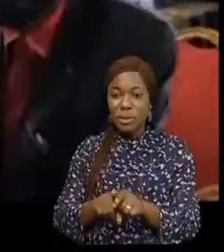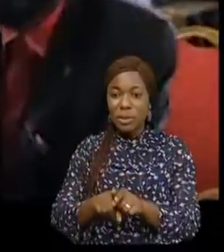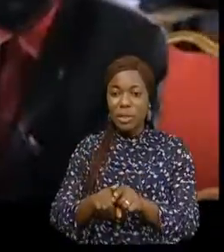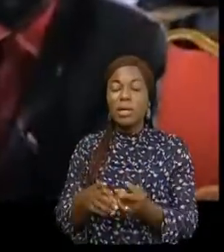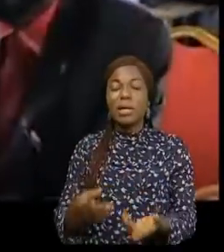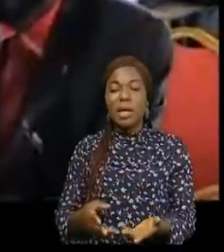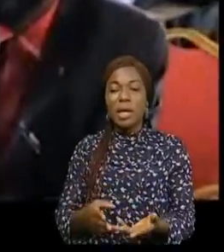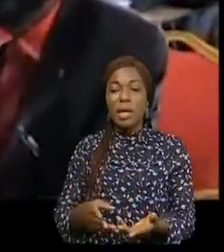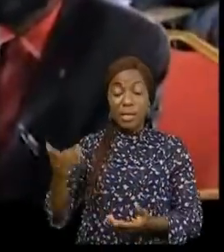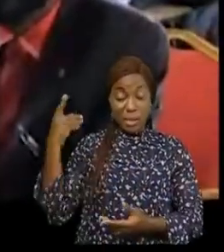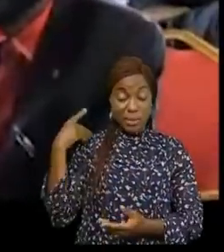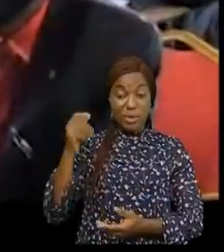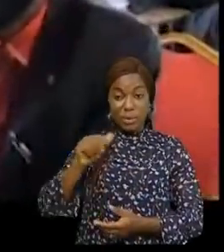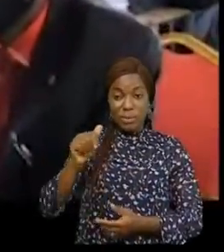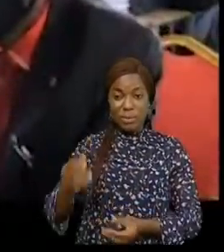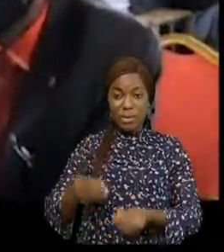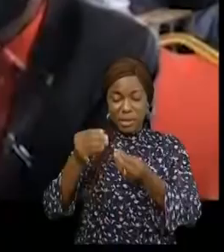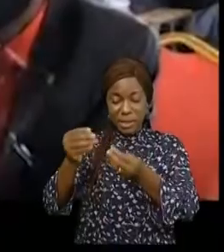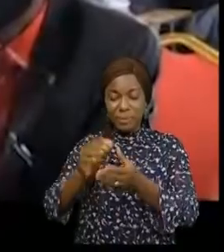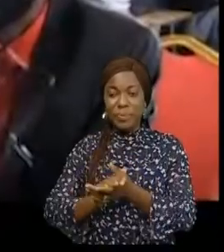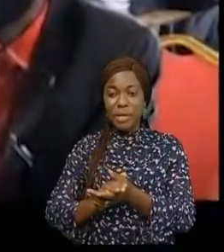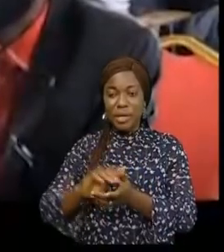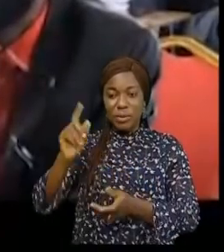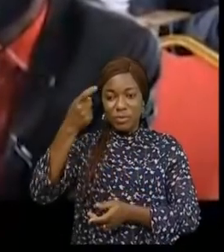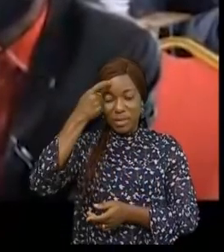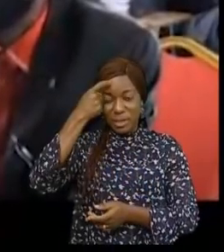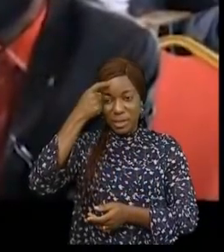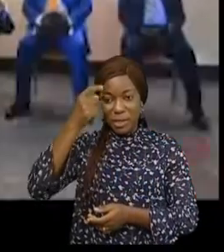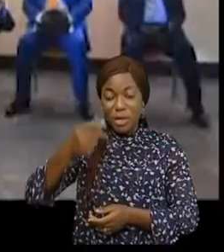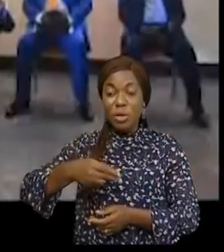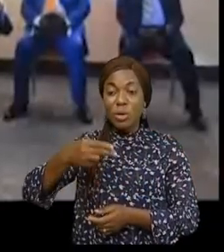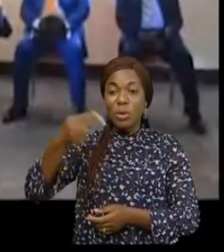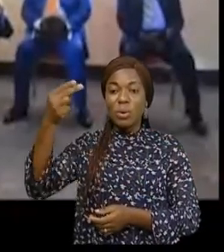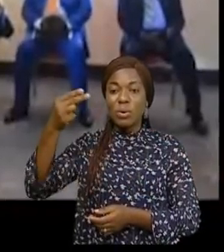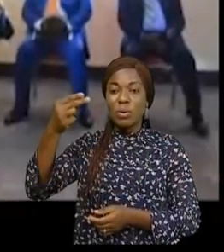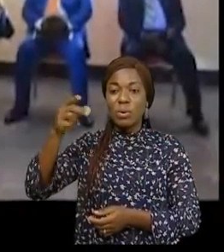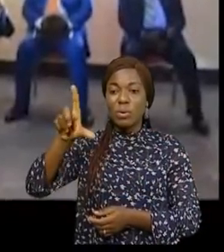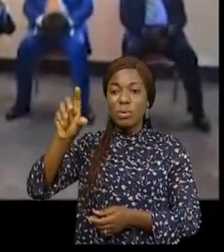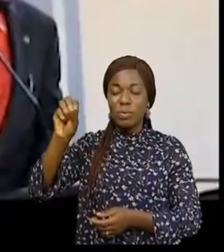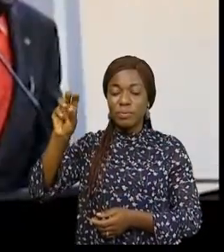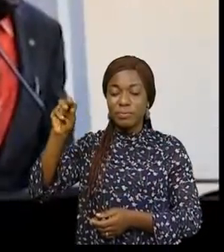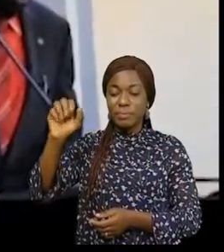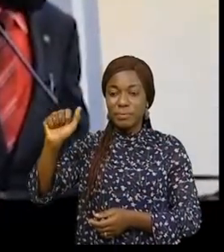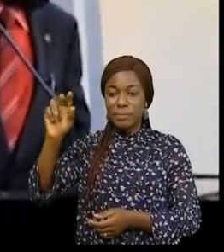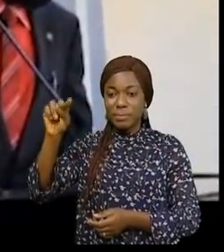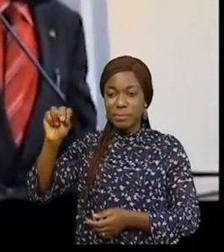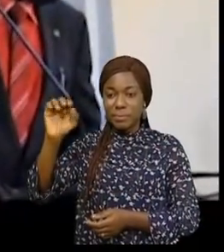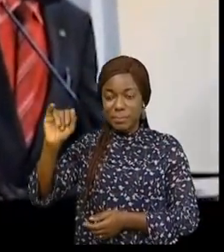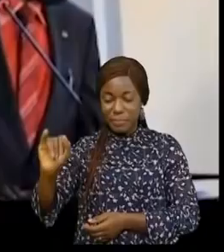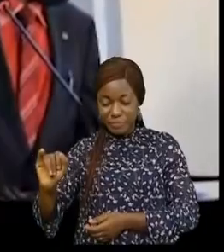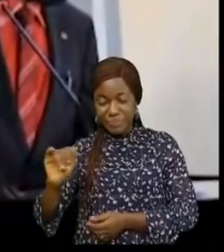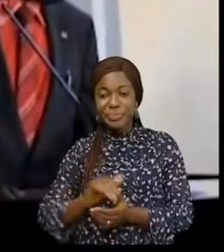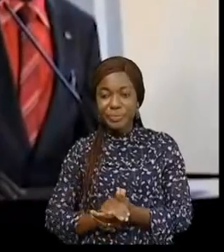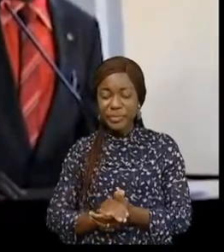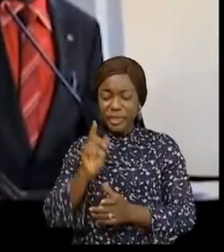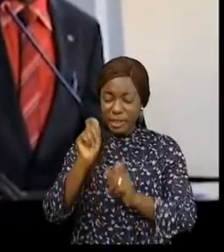Séraphin Moukaya, adressée au gouverneur ad intérim du Haut-Lomami Jean Deningandou. Parmi ces points, la question